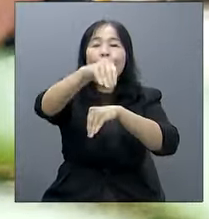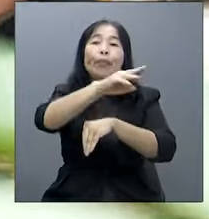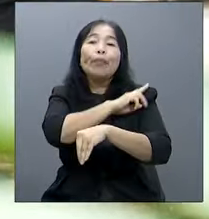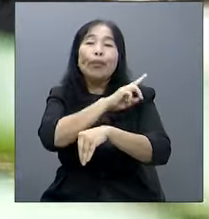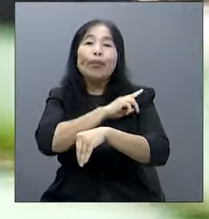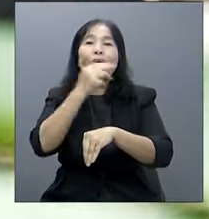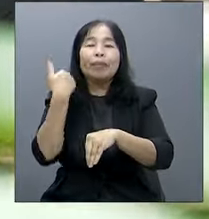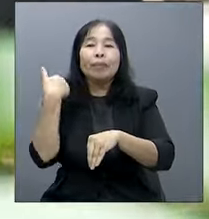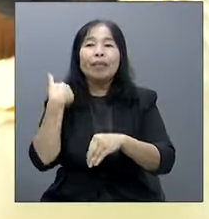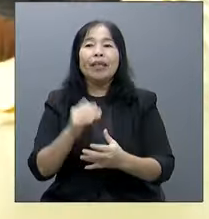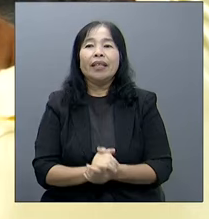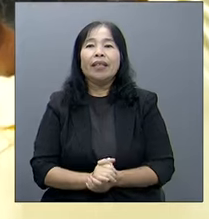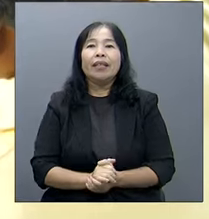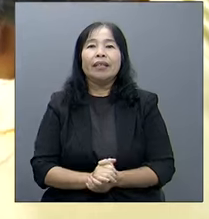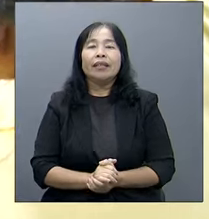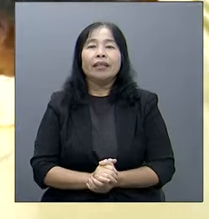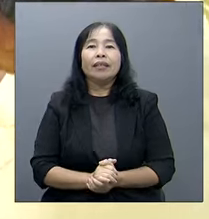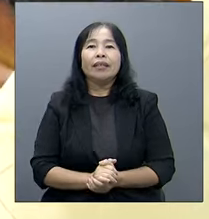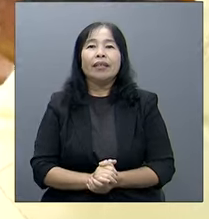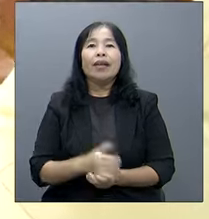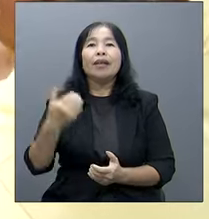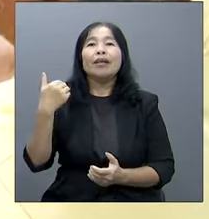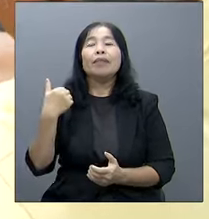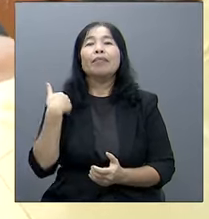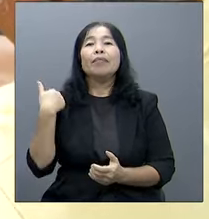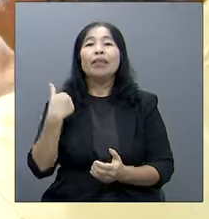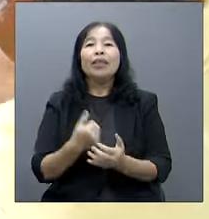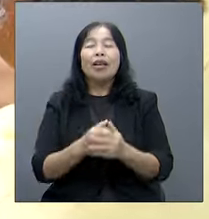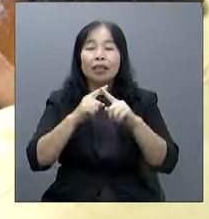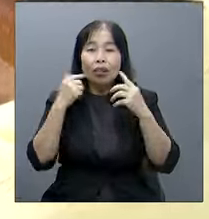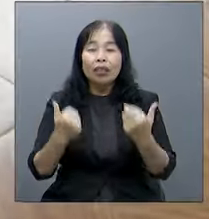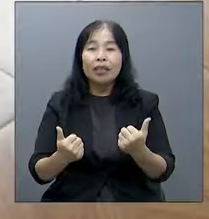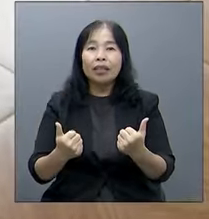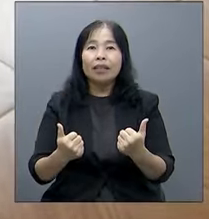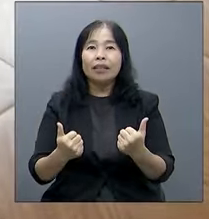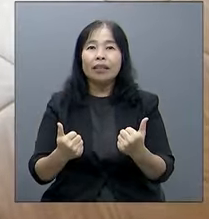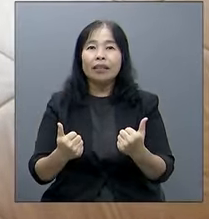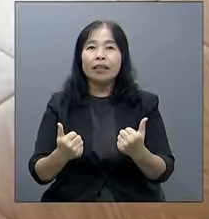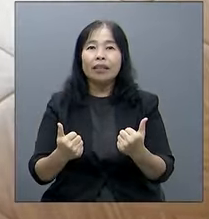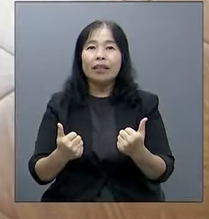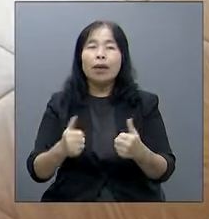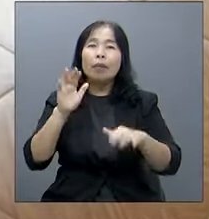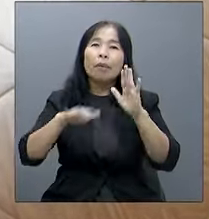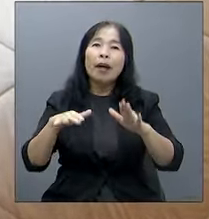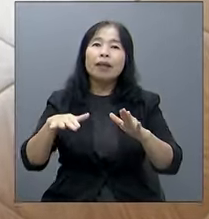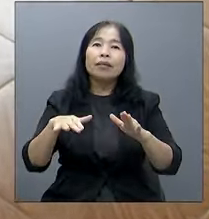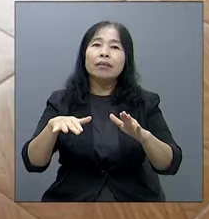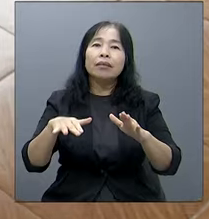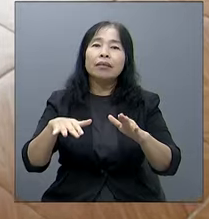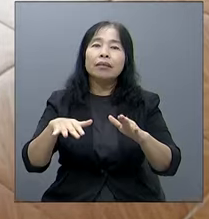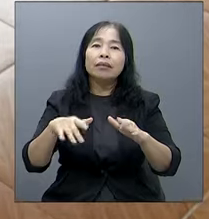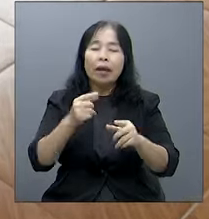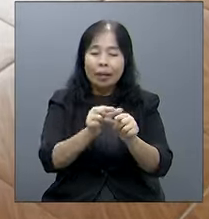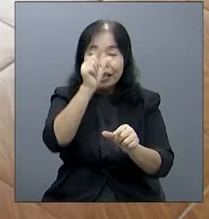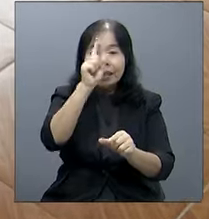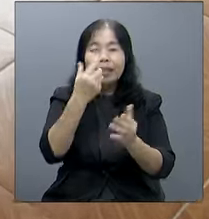ก็มารบกลงยอดก็มีเราไปสรง ตอนนี้ก็ก50 บที่